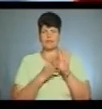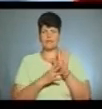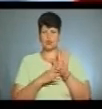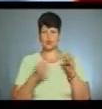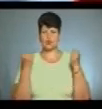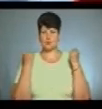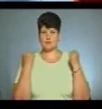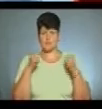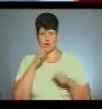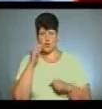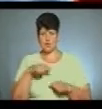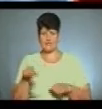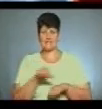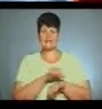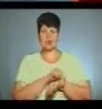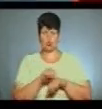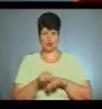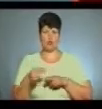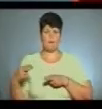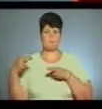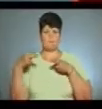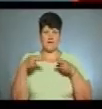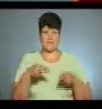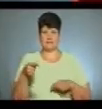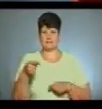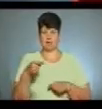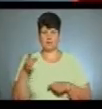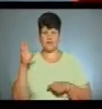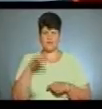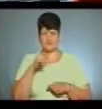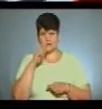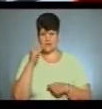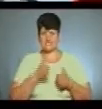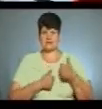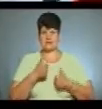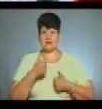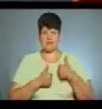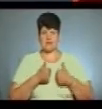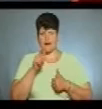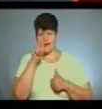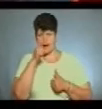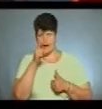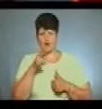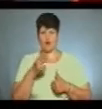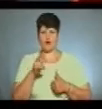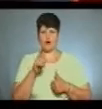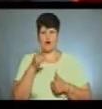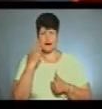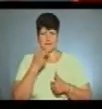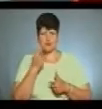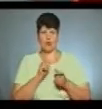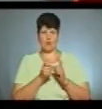спортсменів з України і з-за кордону приїхали до Тернополя на всеукраїнські змагання з греко-римської боротьби пам'яті Євгена